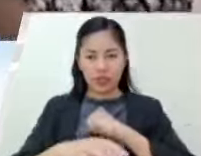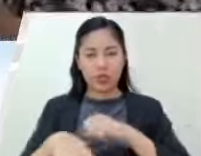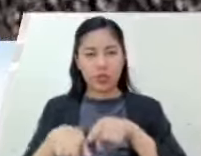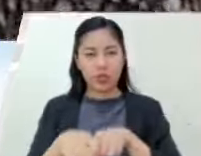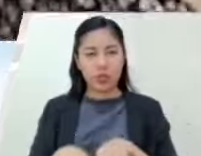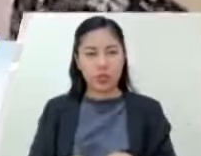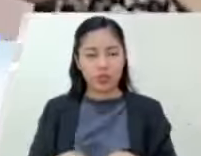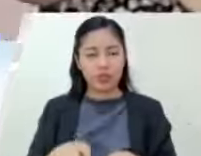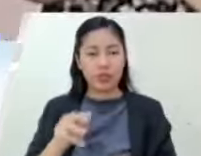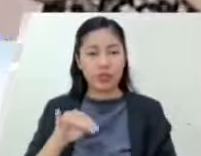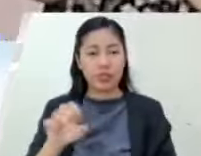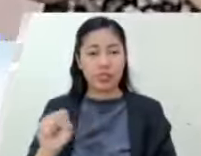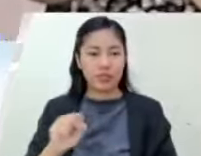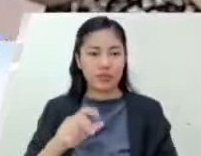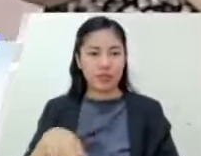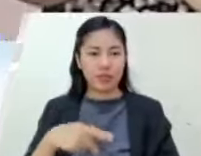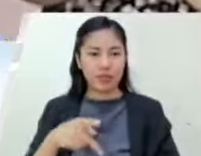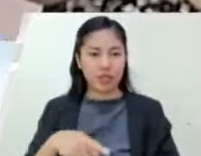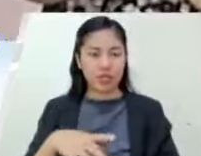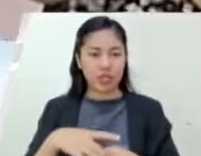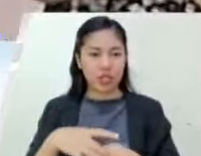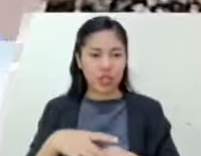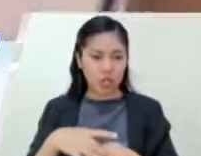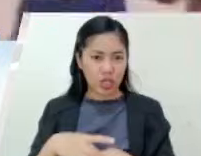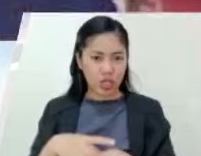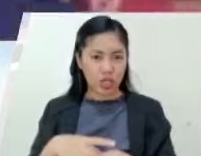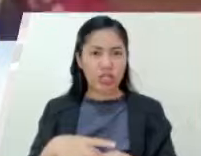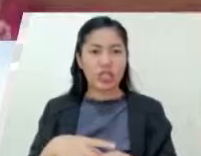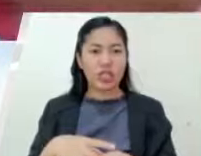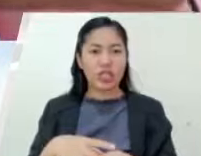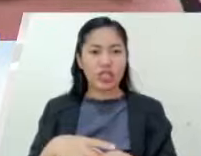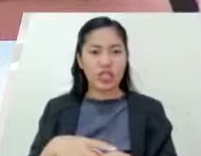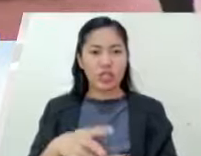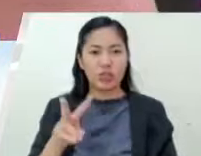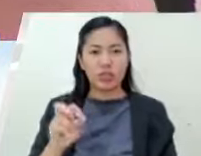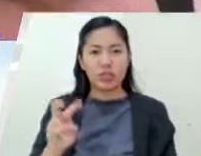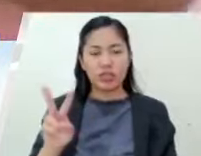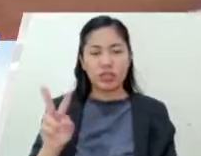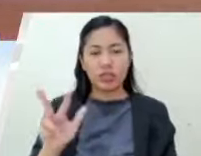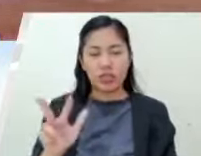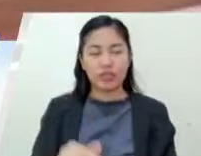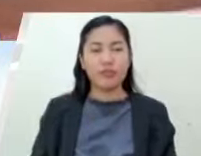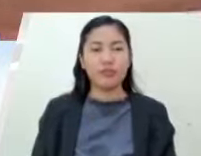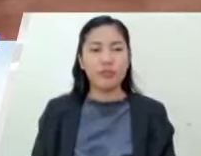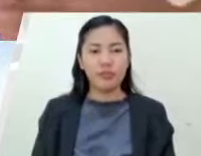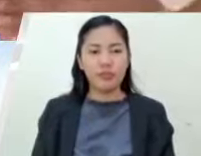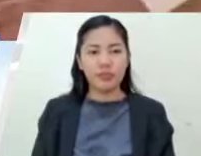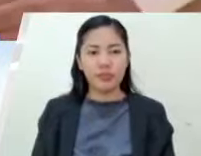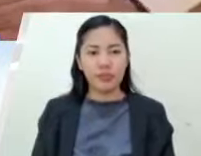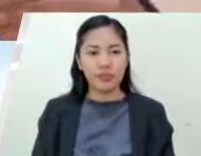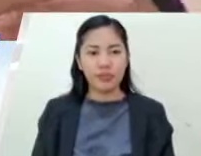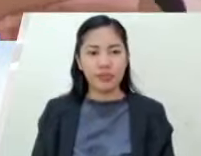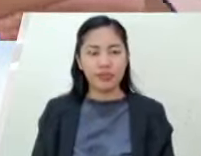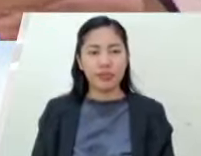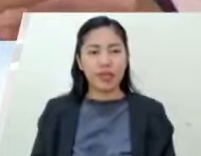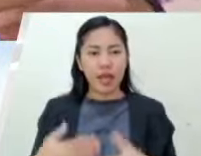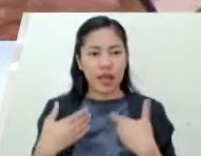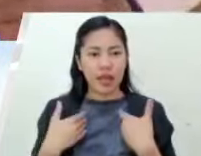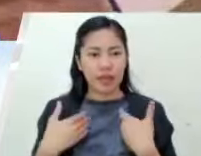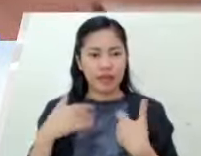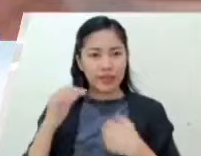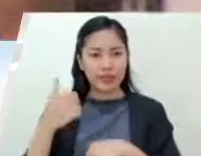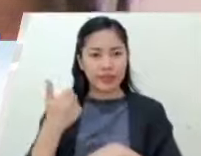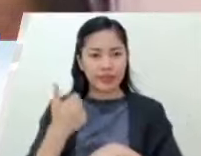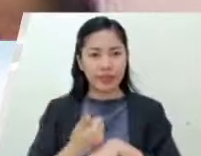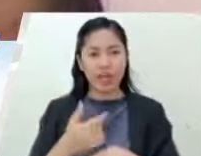Miss Earth Air 2023 Iliana Marie Aduana. Sa pagkatapos ng event, may mga itinanghal na darlings of the press.